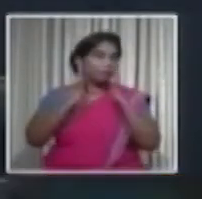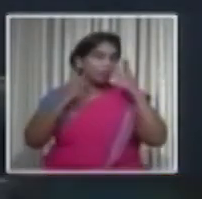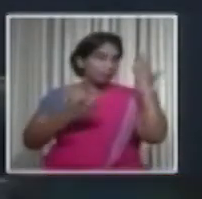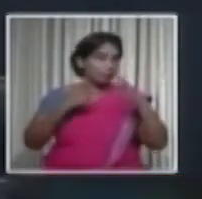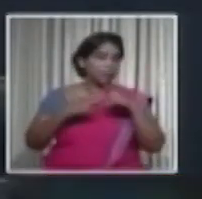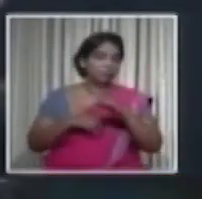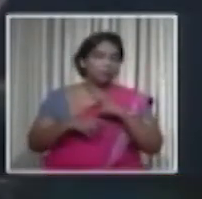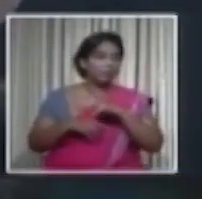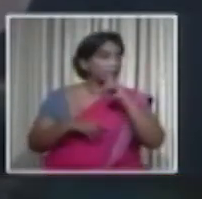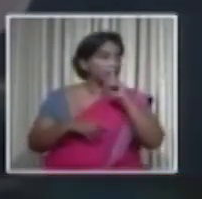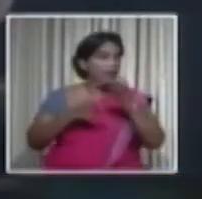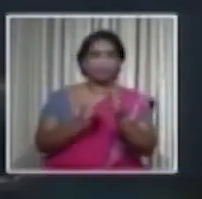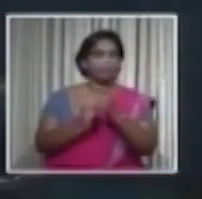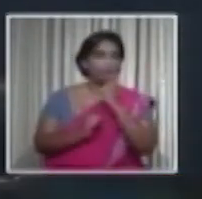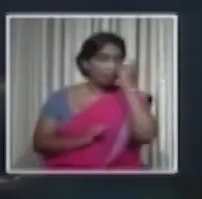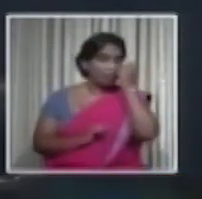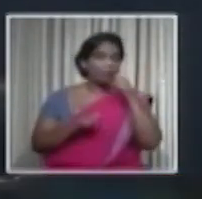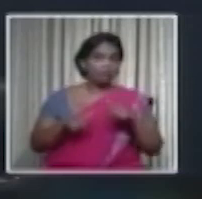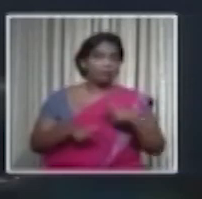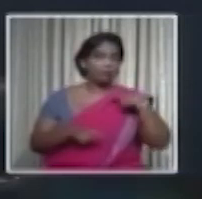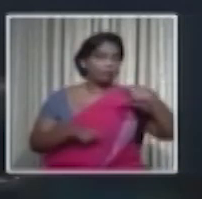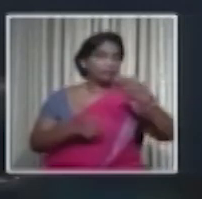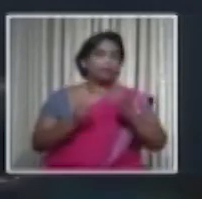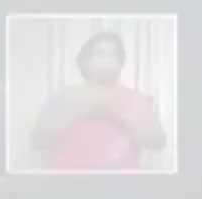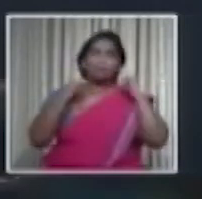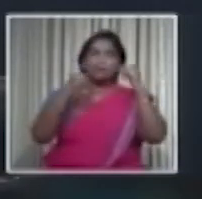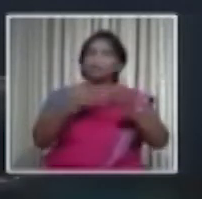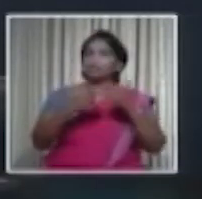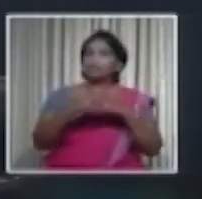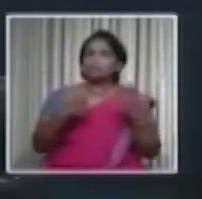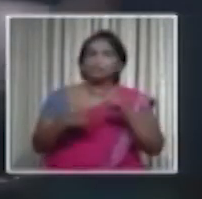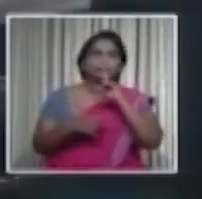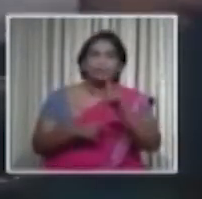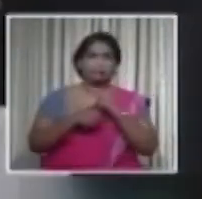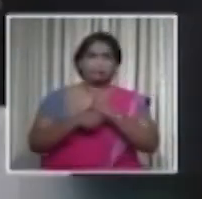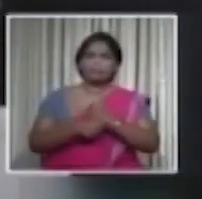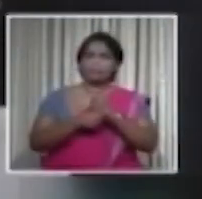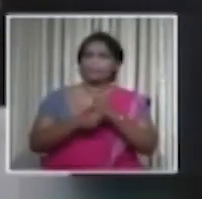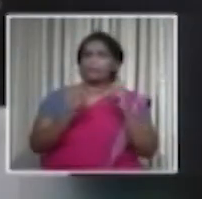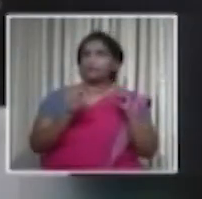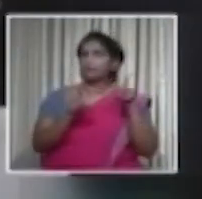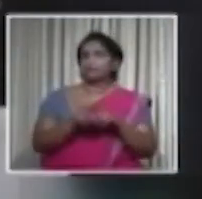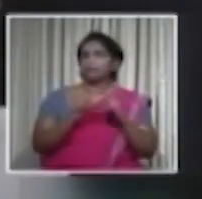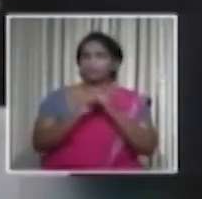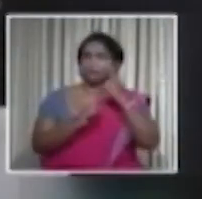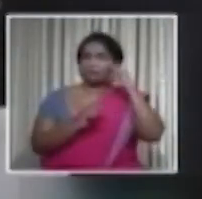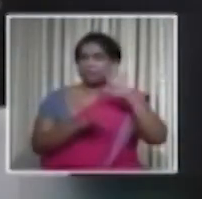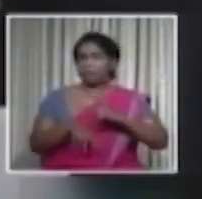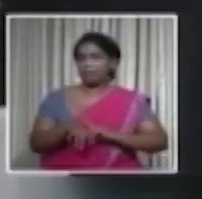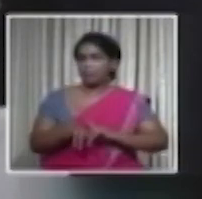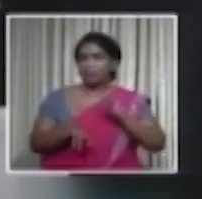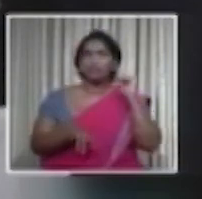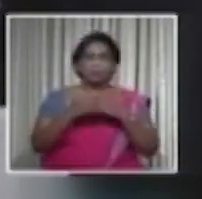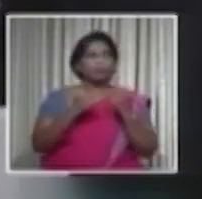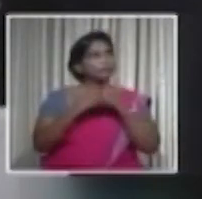වෙලා තියෙනවා. ඔබෙන් ආන අවසාන ප්‍රශ්නේ. දැන් දවස් කීයක මේක ඉවර කරනවද කියන කියන්න කරු හැමතුමනි. ඒතොර හරි. මේක අනපේක්ෂිත ලෙස මේ